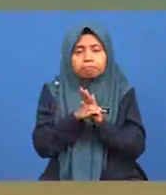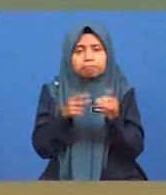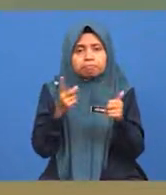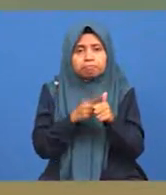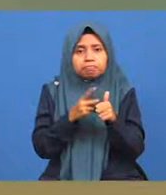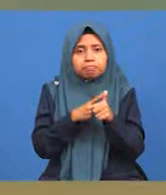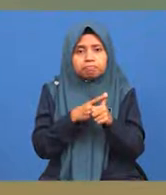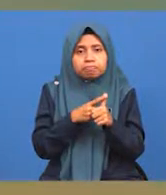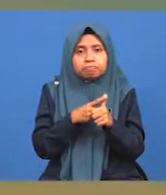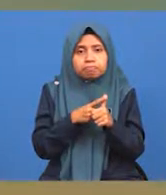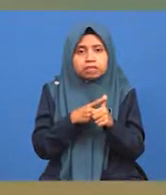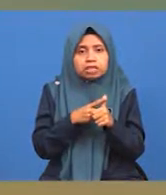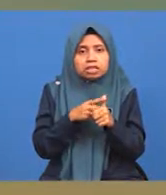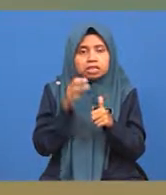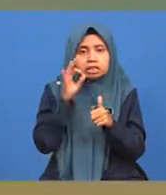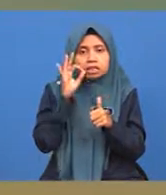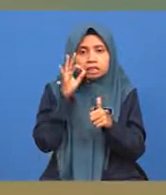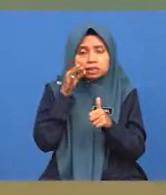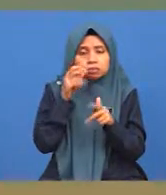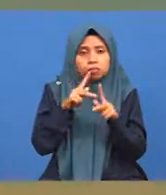Pertama, sebuah keluarga.